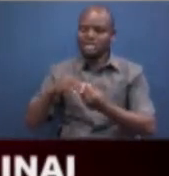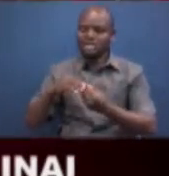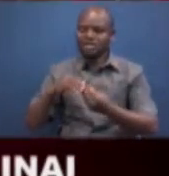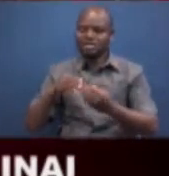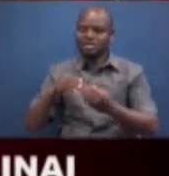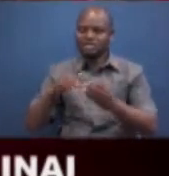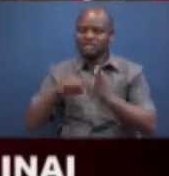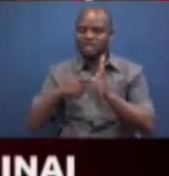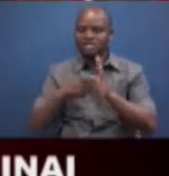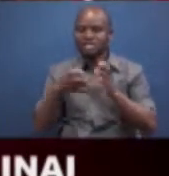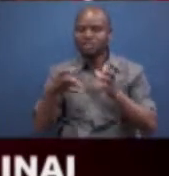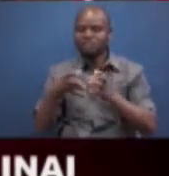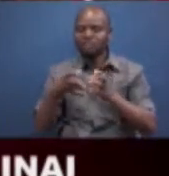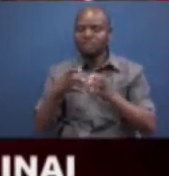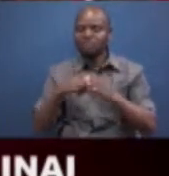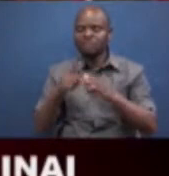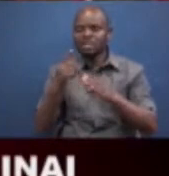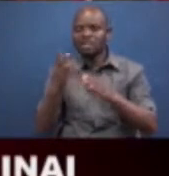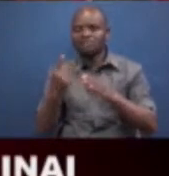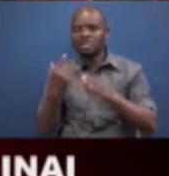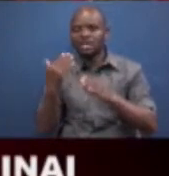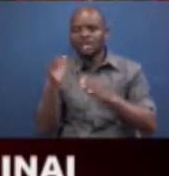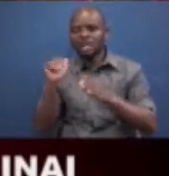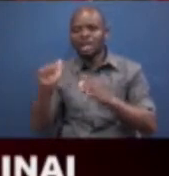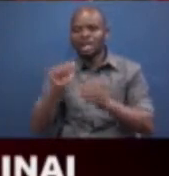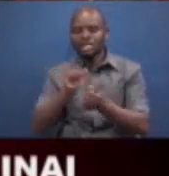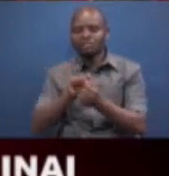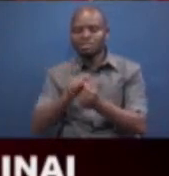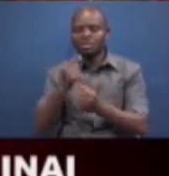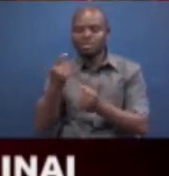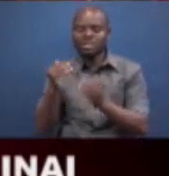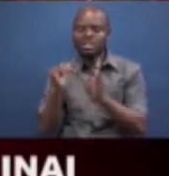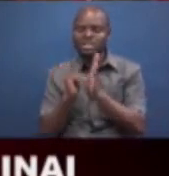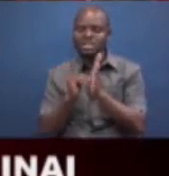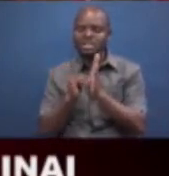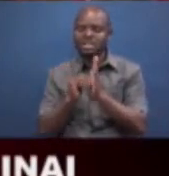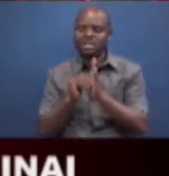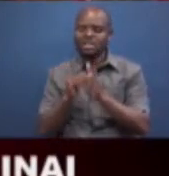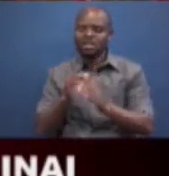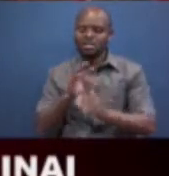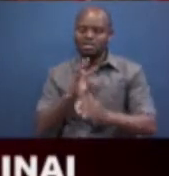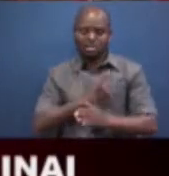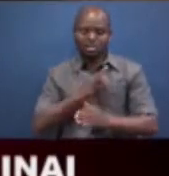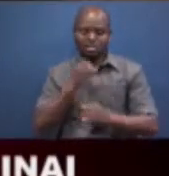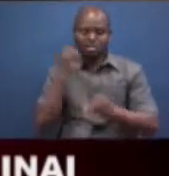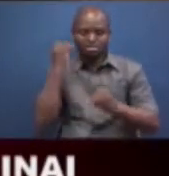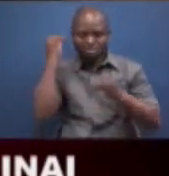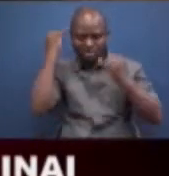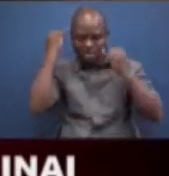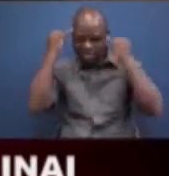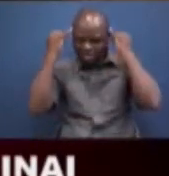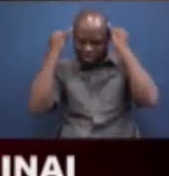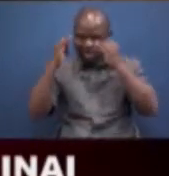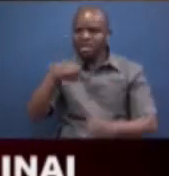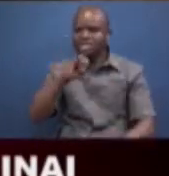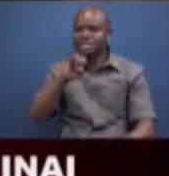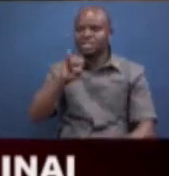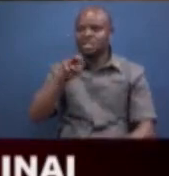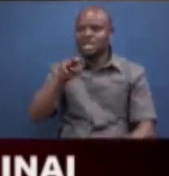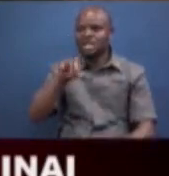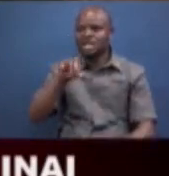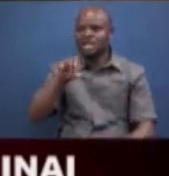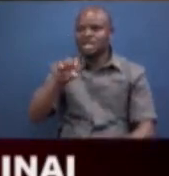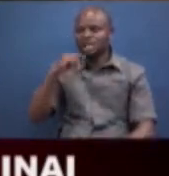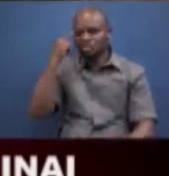kifungu 131A cha kwanza cha sheria ya mwenendo wa mashauri ya jinai sura ya